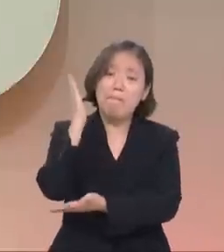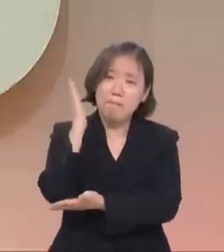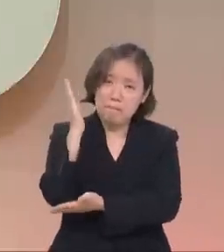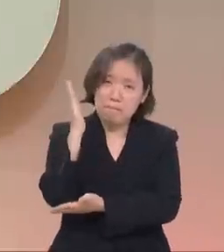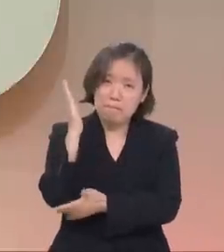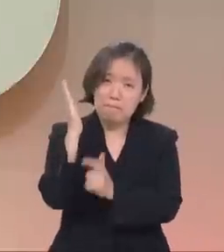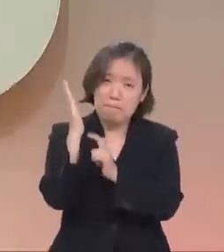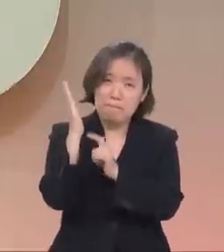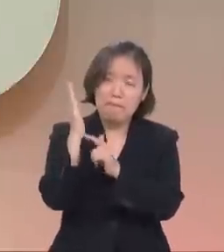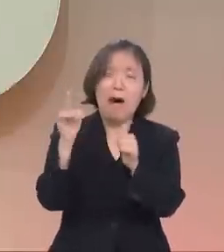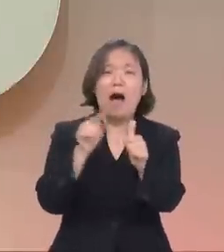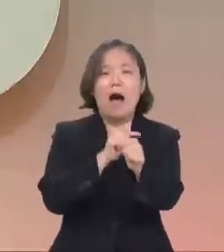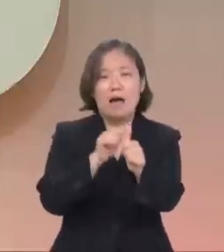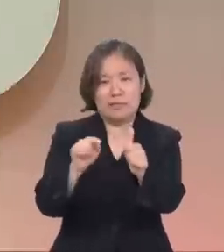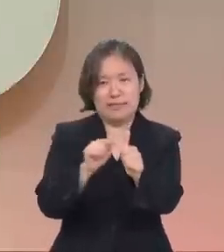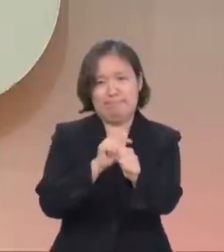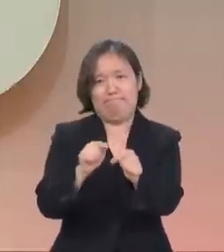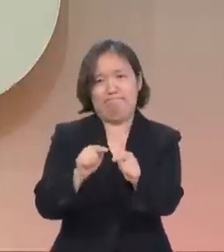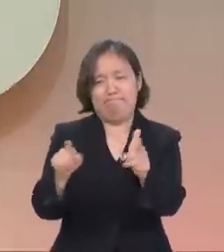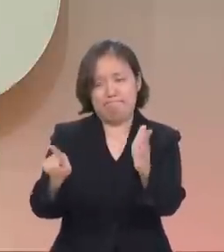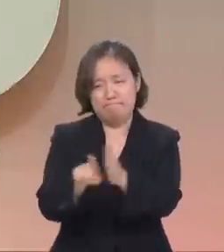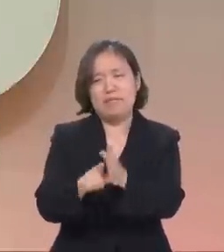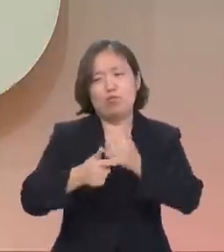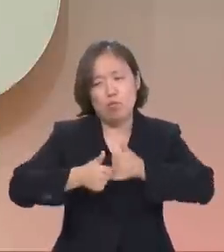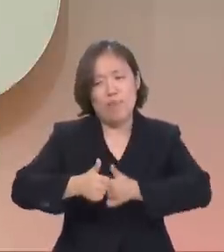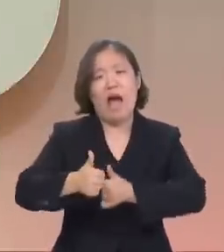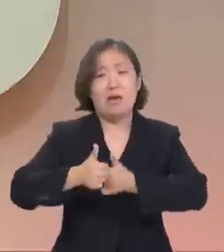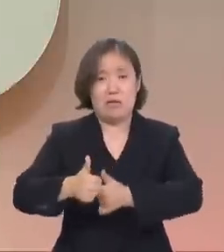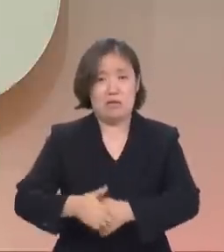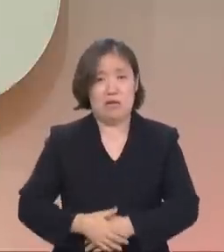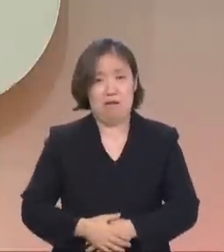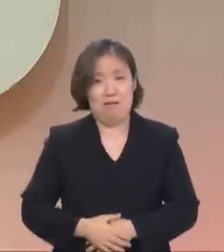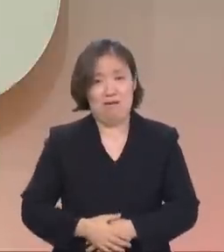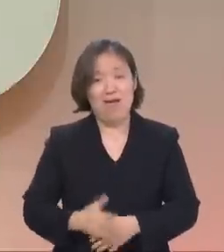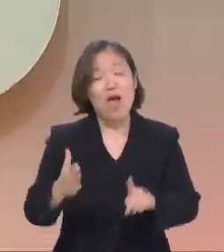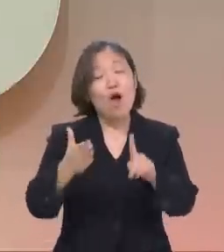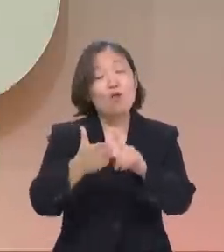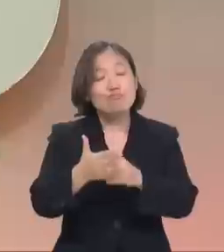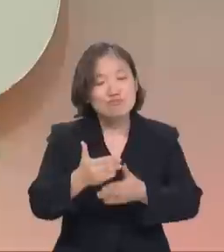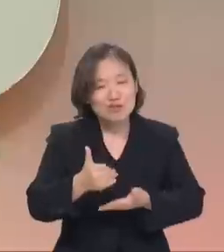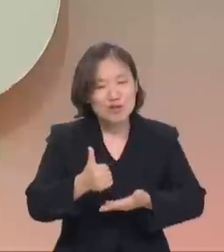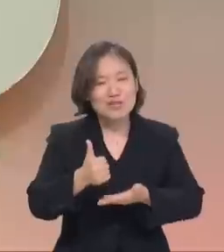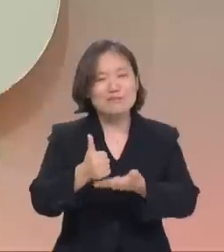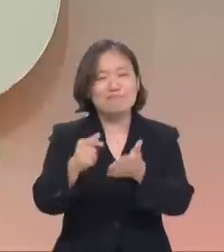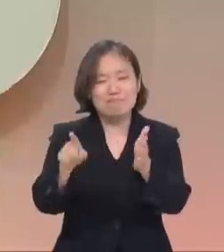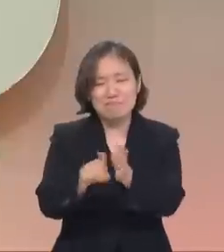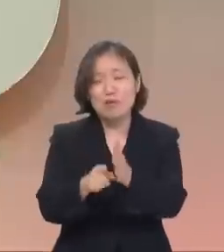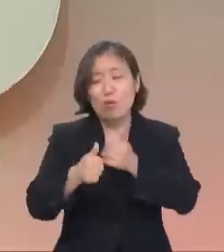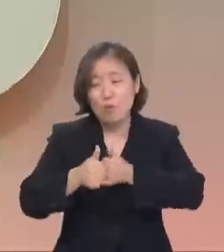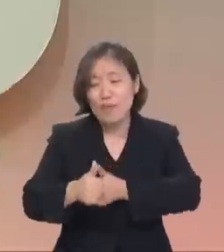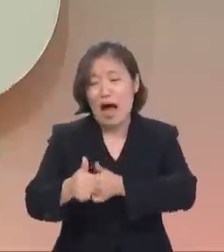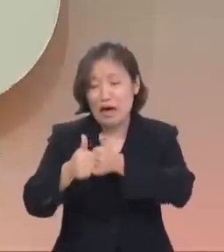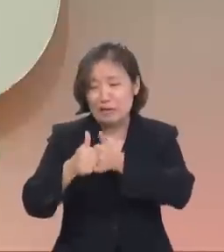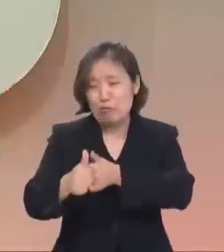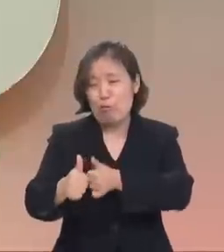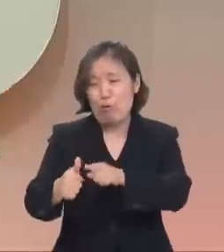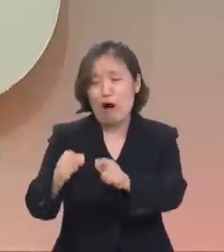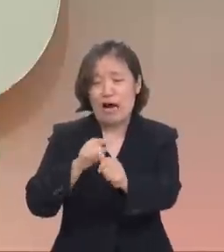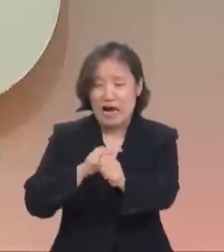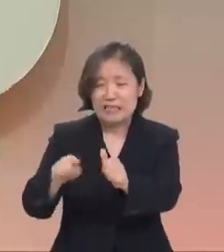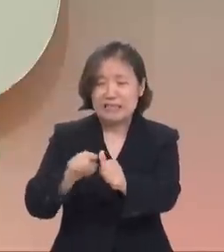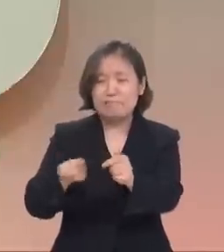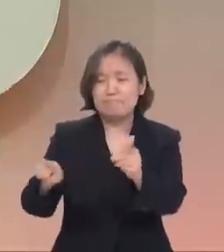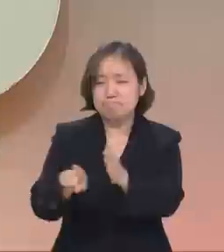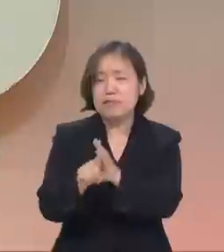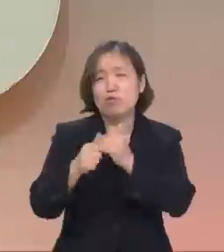의지할뿐입니다 부처님과 부처님의 가르침에 의지하면서 스스로 내 마음을